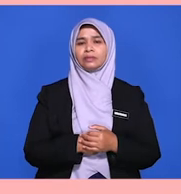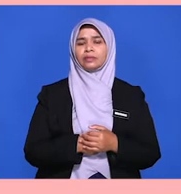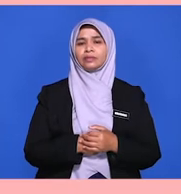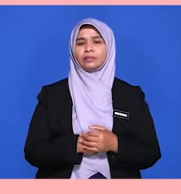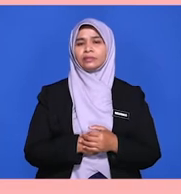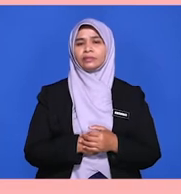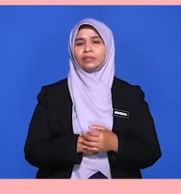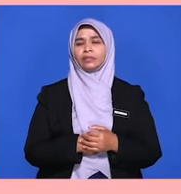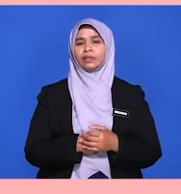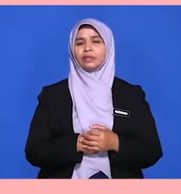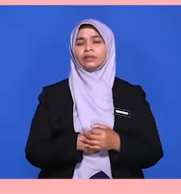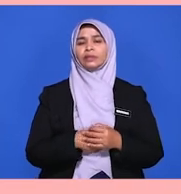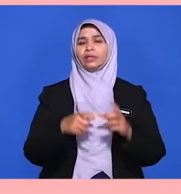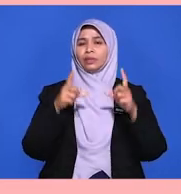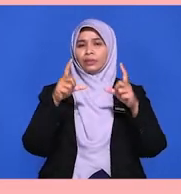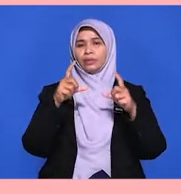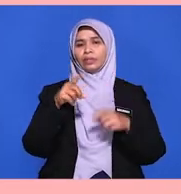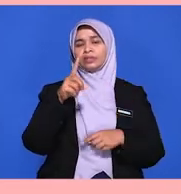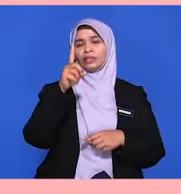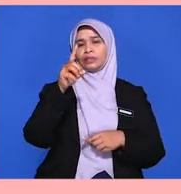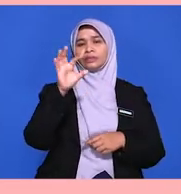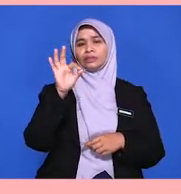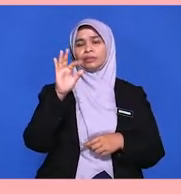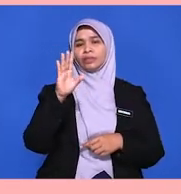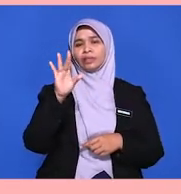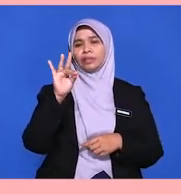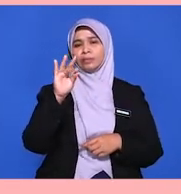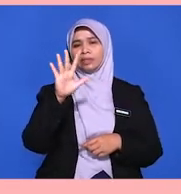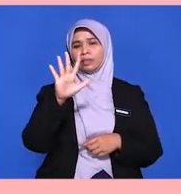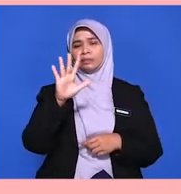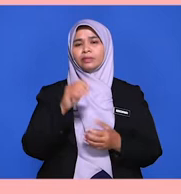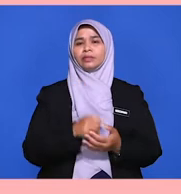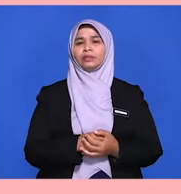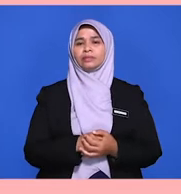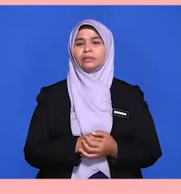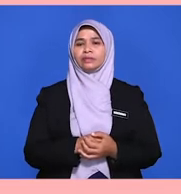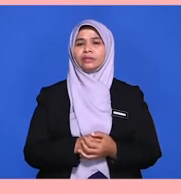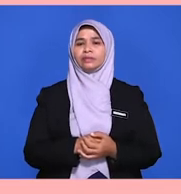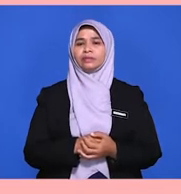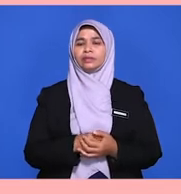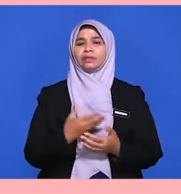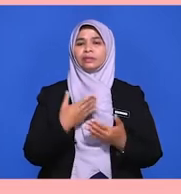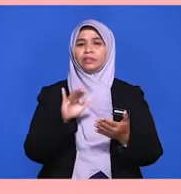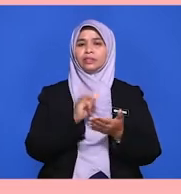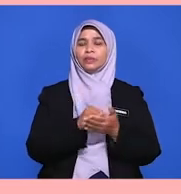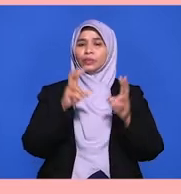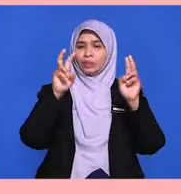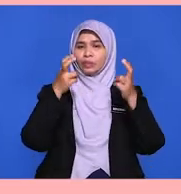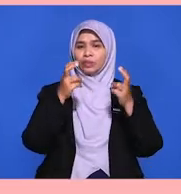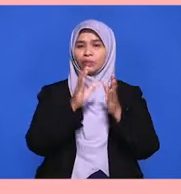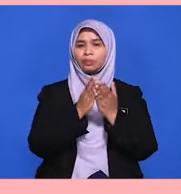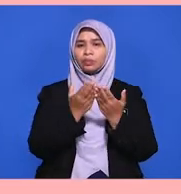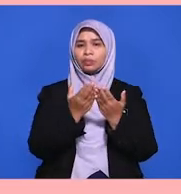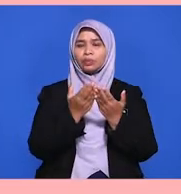Zin, diikuti tahun ia diterbitkan 1985, tajuk buku,